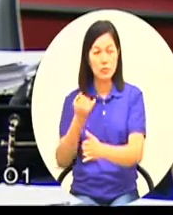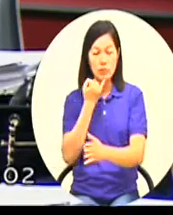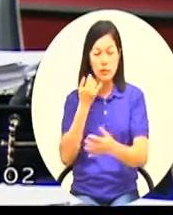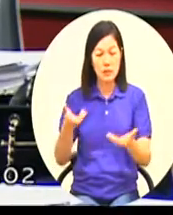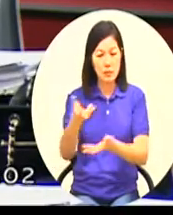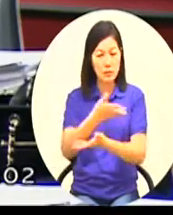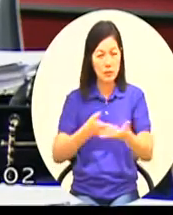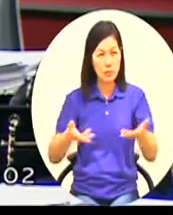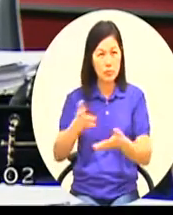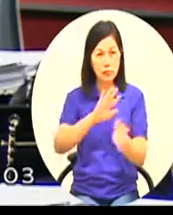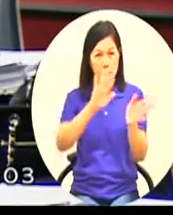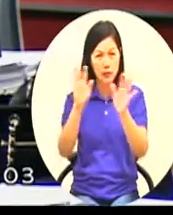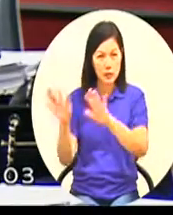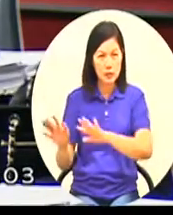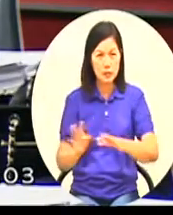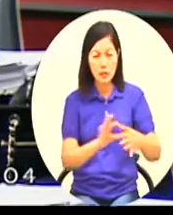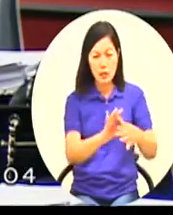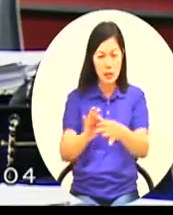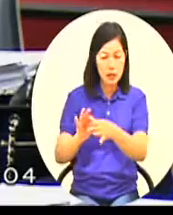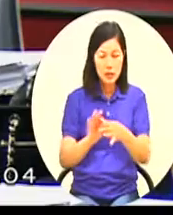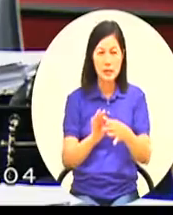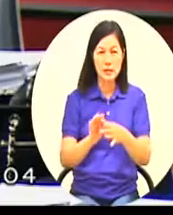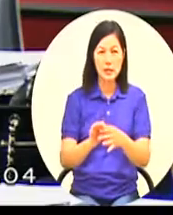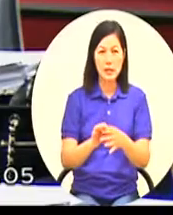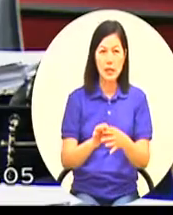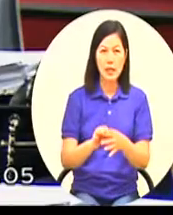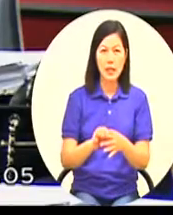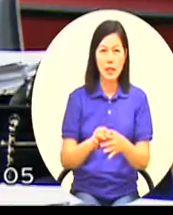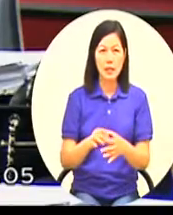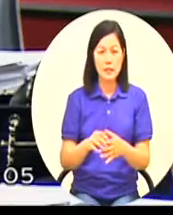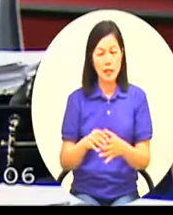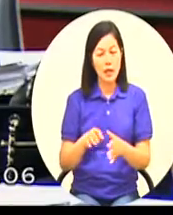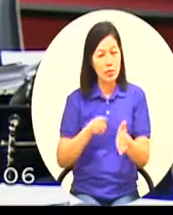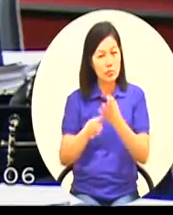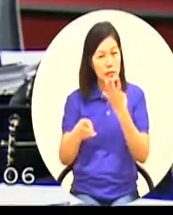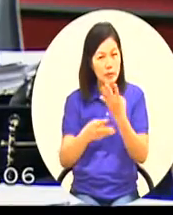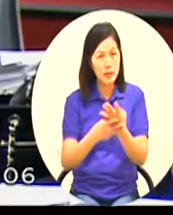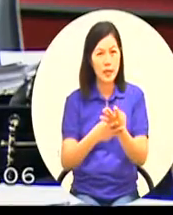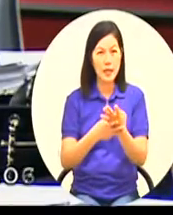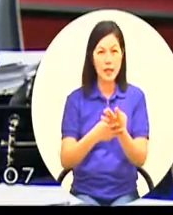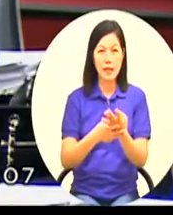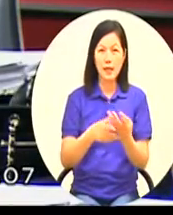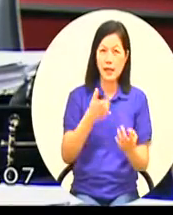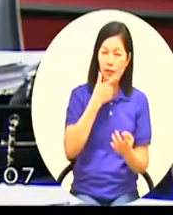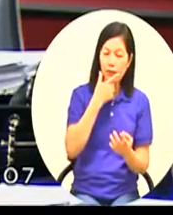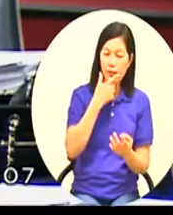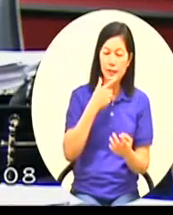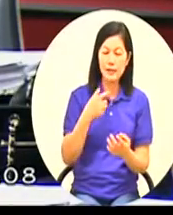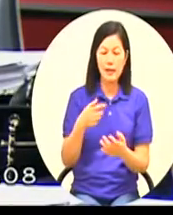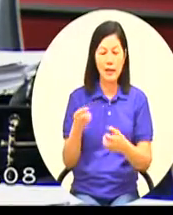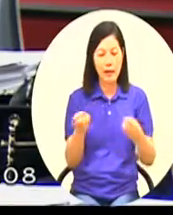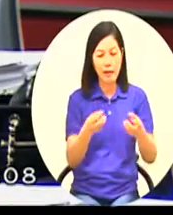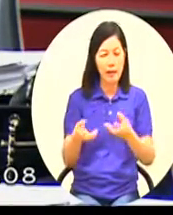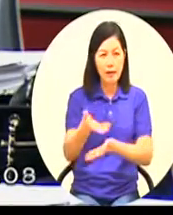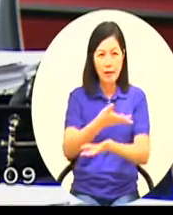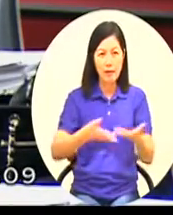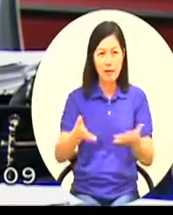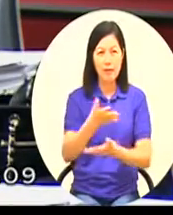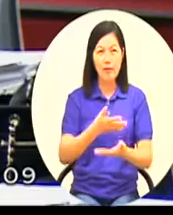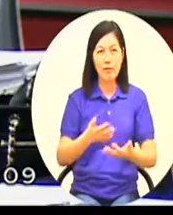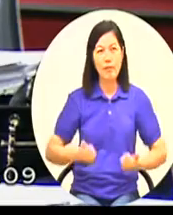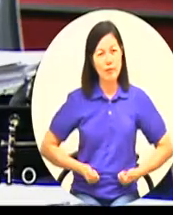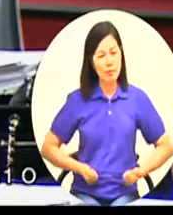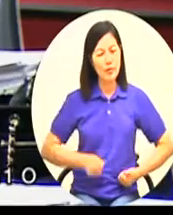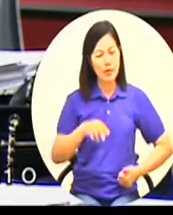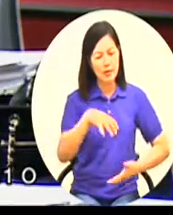的方式哦，该联销的啊，哦该强的啦，该专业的啦，吼该介人的啊。其实幽默里面是有那么一